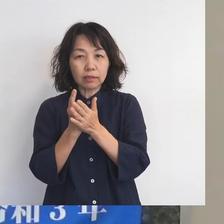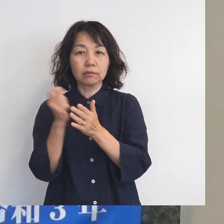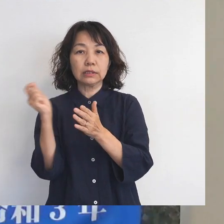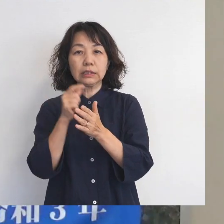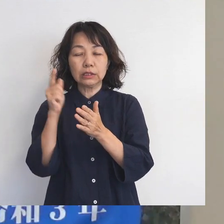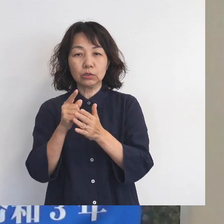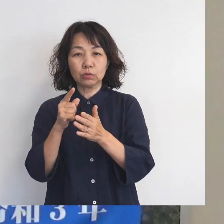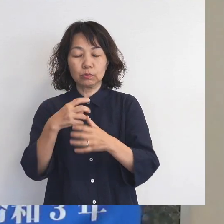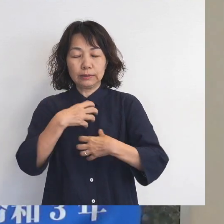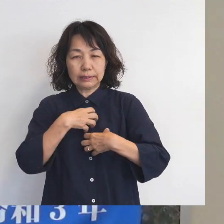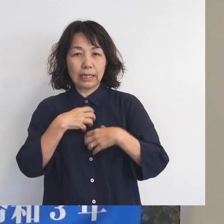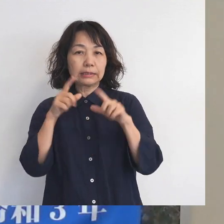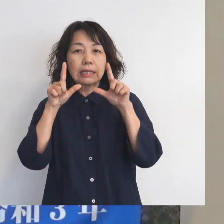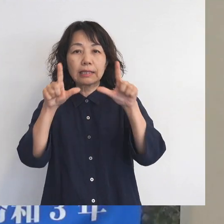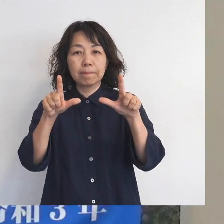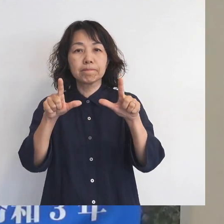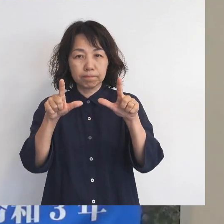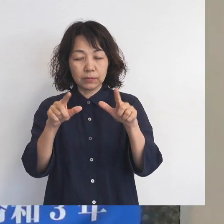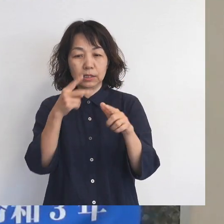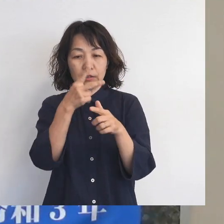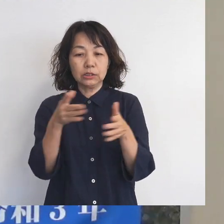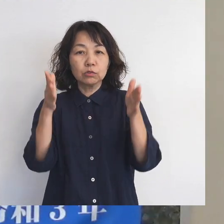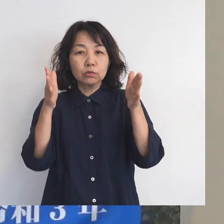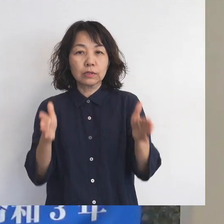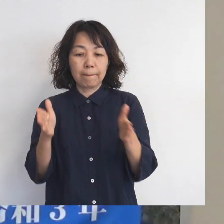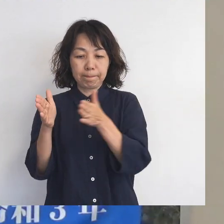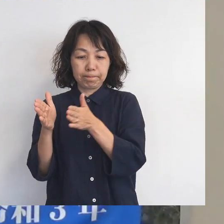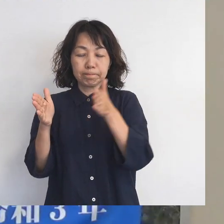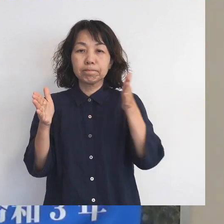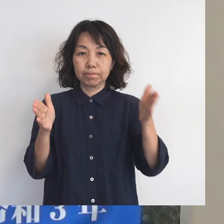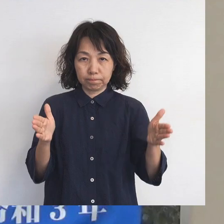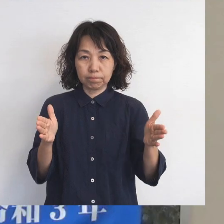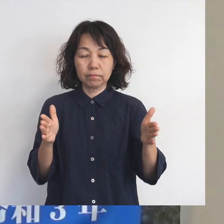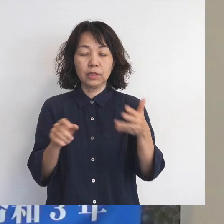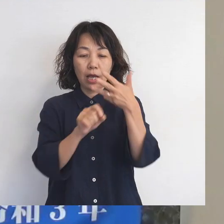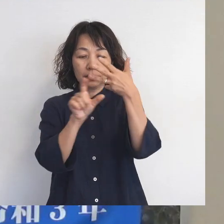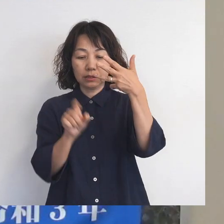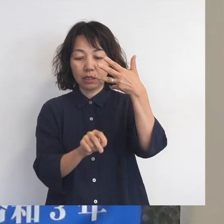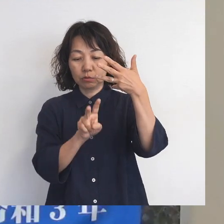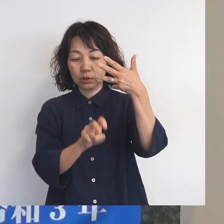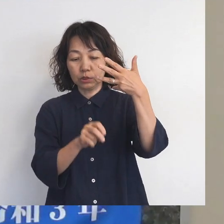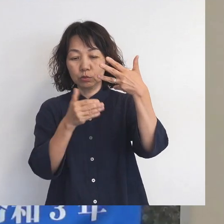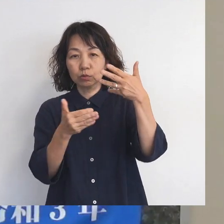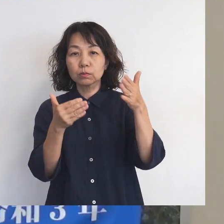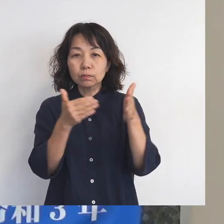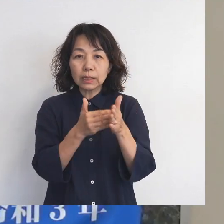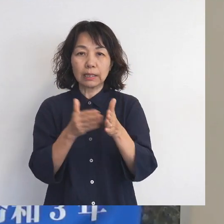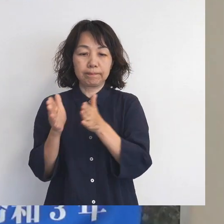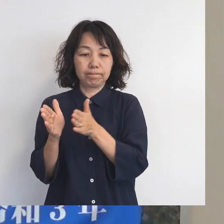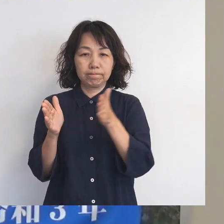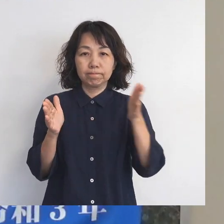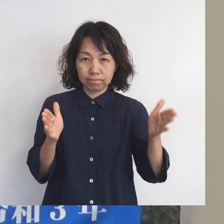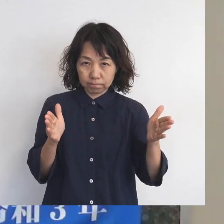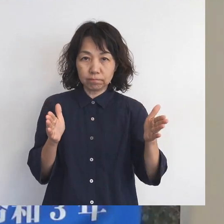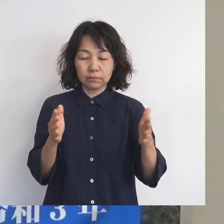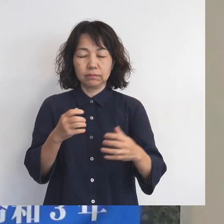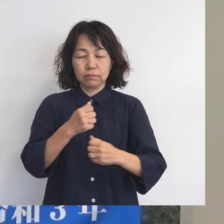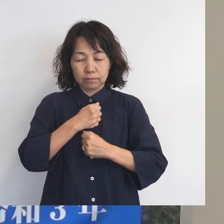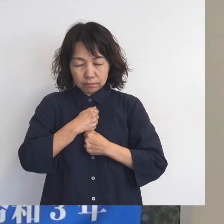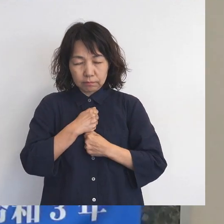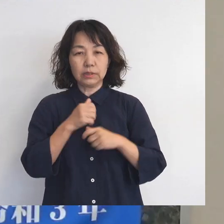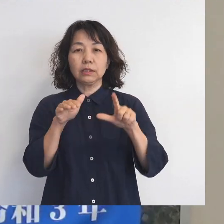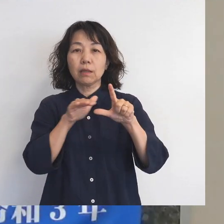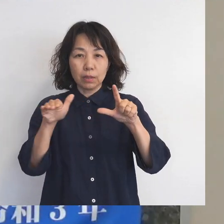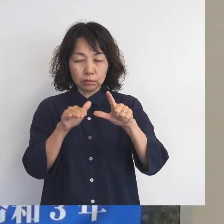の緊急事態宣言は2週間延長され、今月29日までとなり、警戒レベル